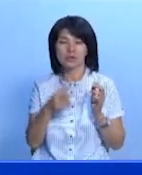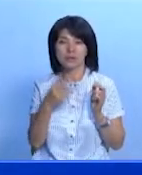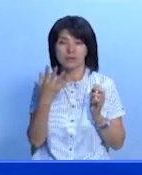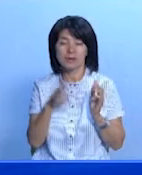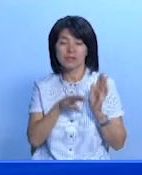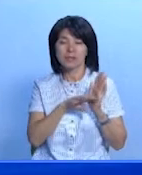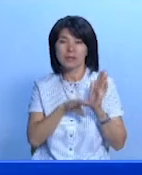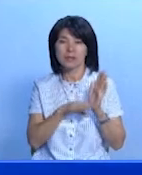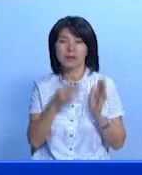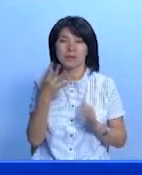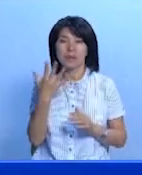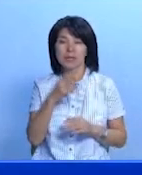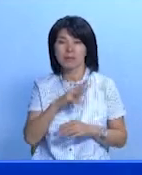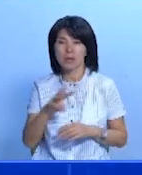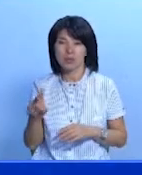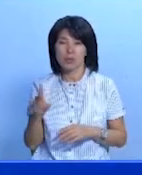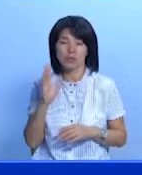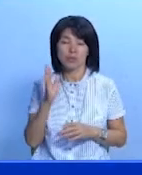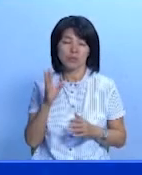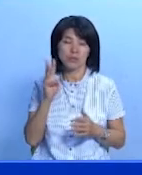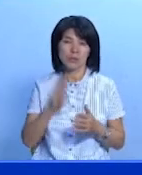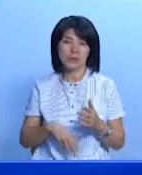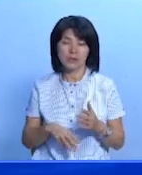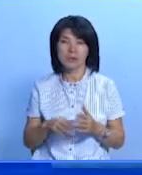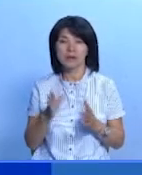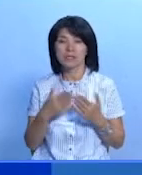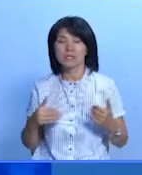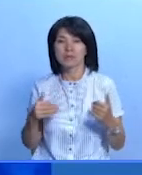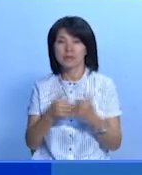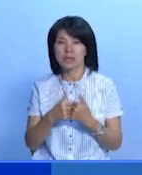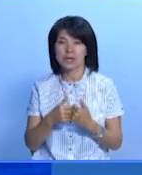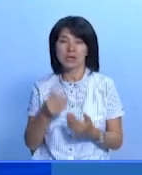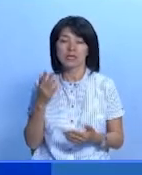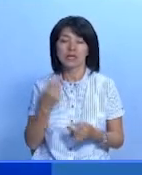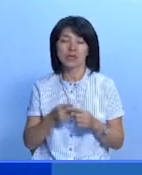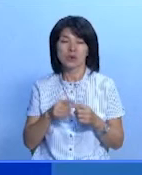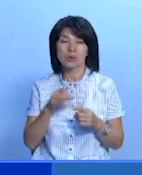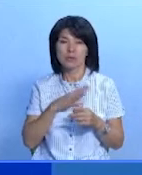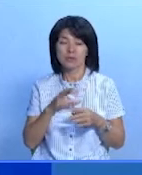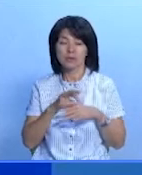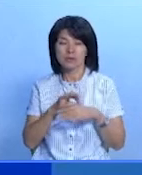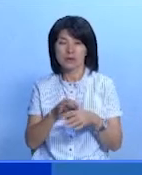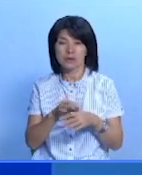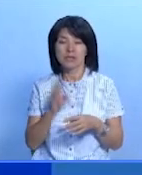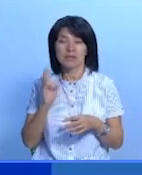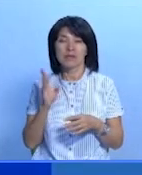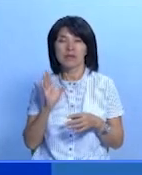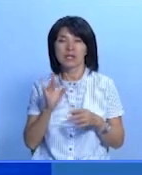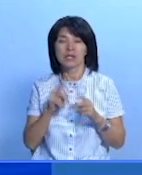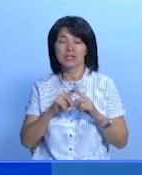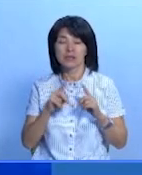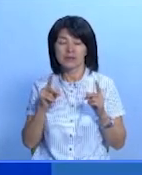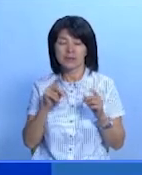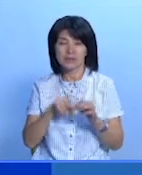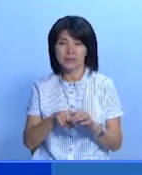бабы бойынша 5 миллион теңгеге дейін айыппұл салынады. Отбасылық мереке, той, еске алу шараларын өткізу адамдардың коронавирустық инфекцияны жұқтыруына